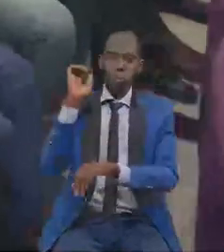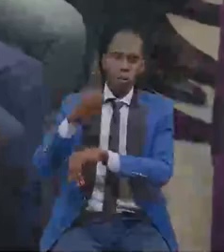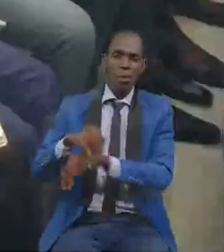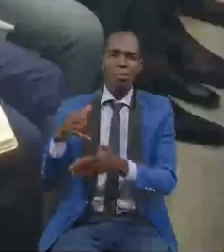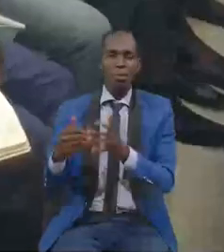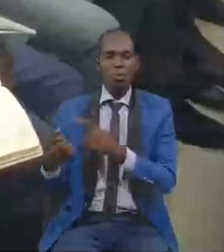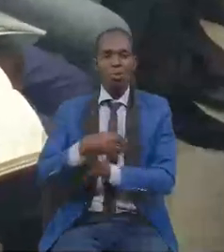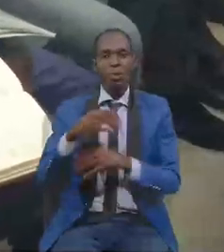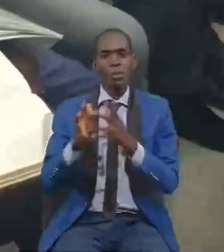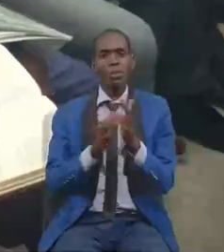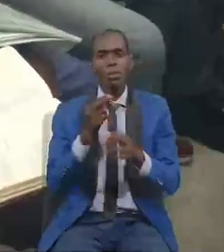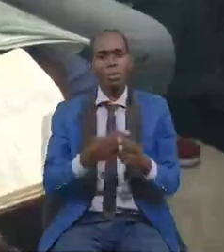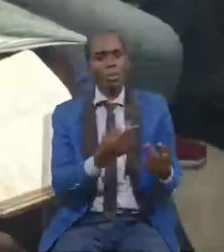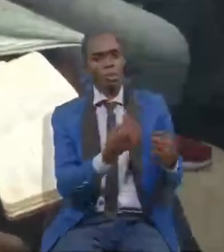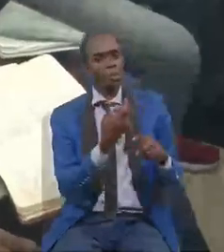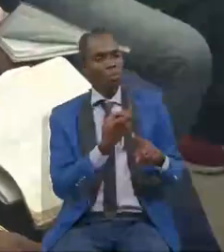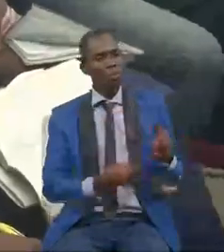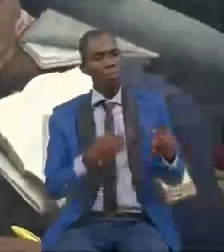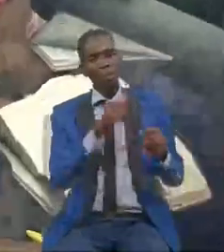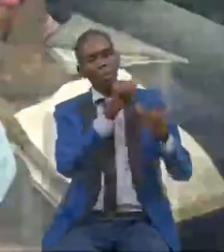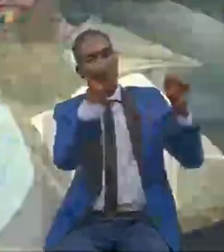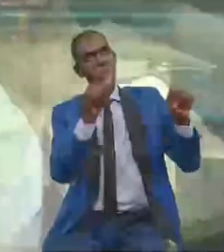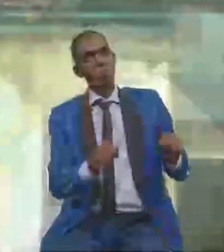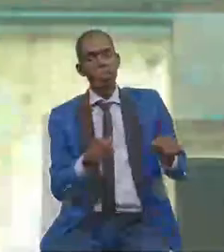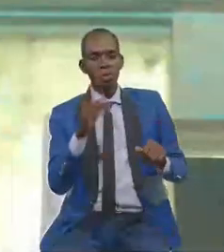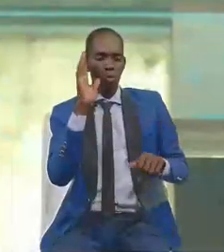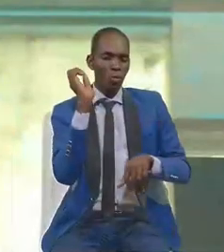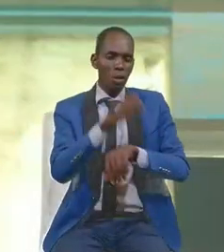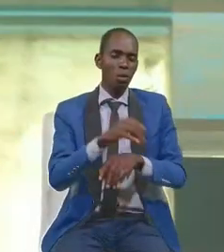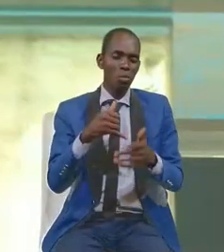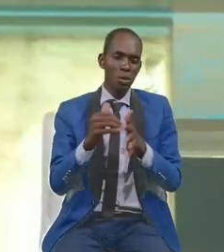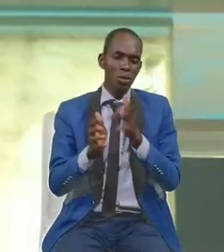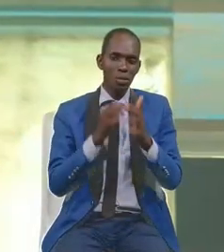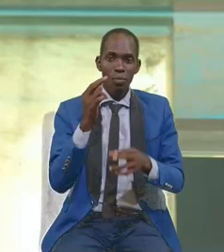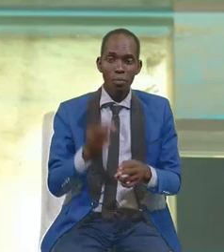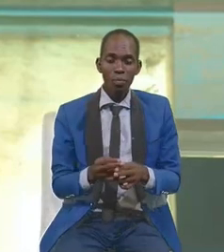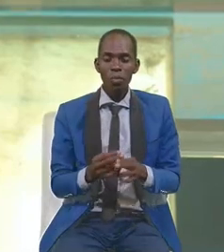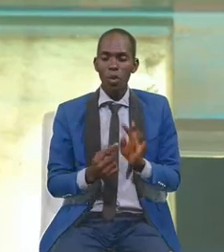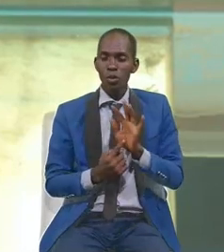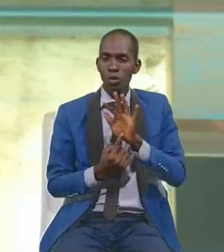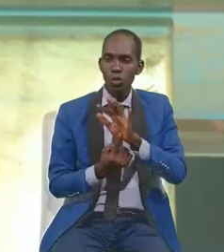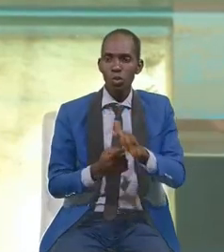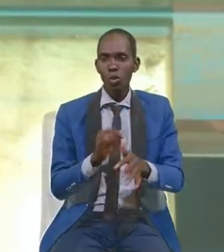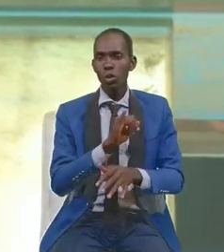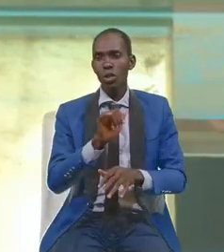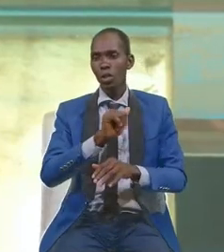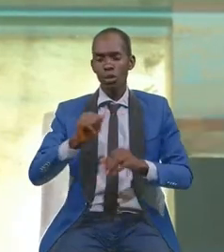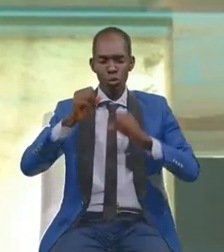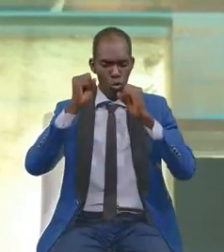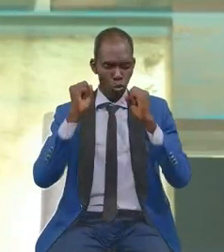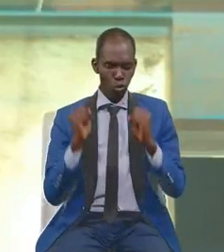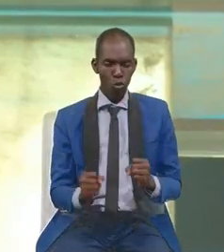village, nous allons vaincre cela ce jour. Manifester une forte persuasion de